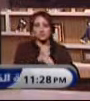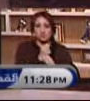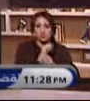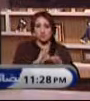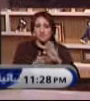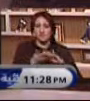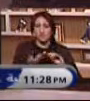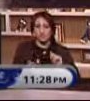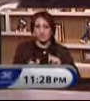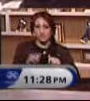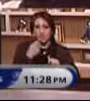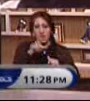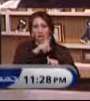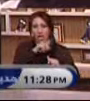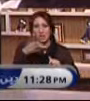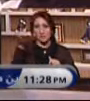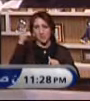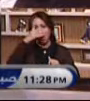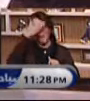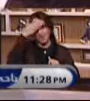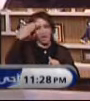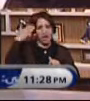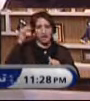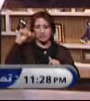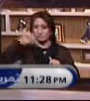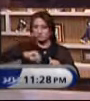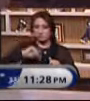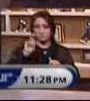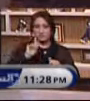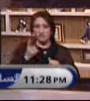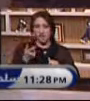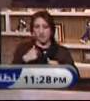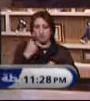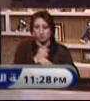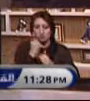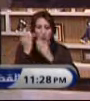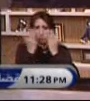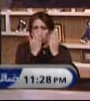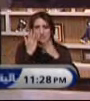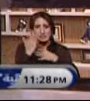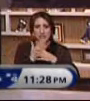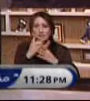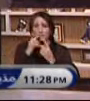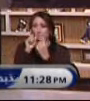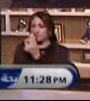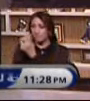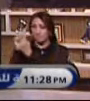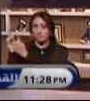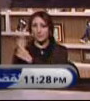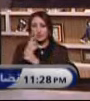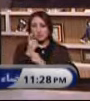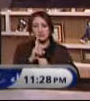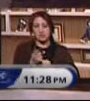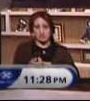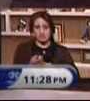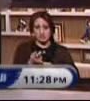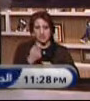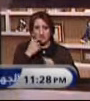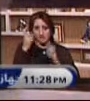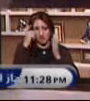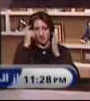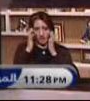زاده الله الا جهلا وبعدا عنه. ليه؟ لان اول ثلاثه تسعر بهم النار يوم القيامه عالم